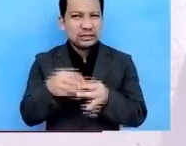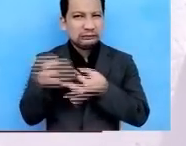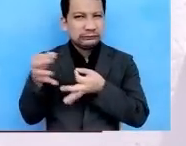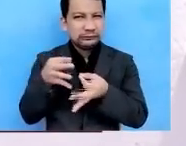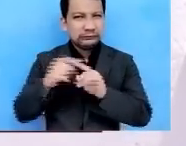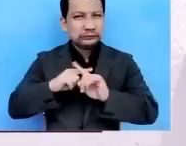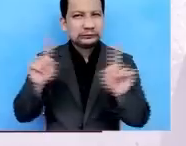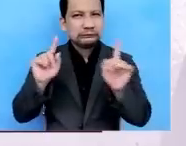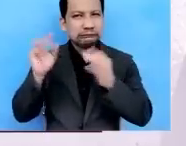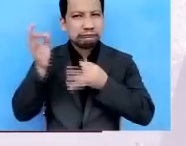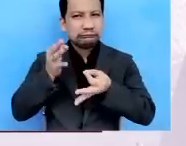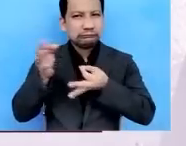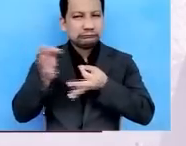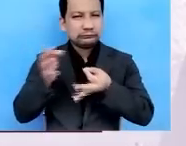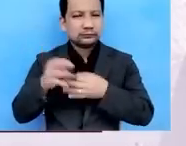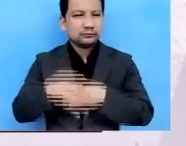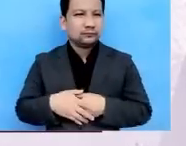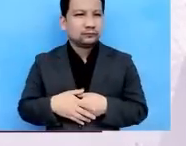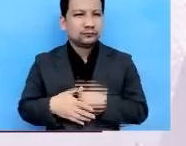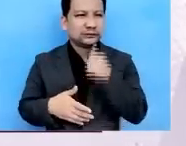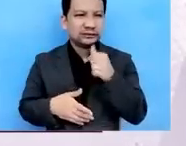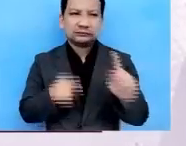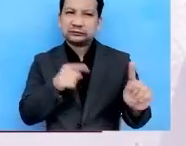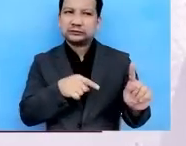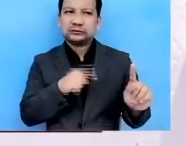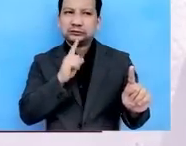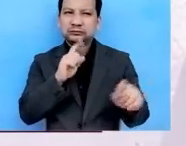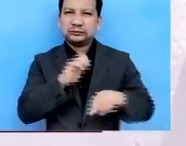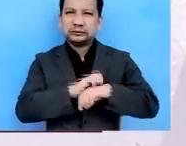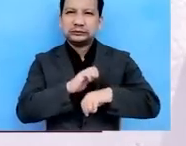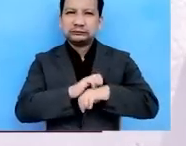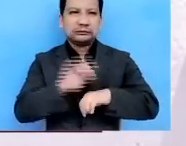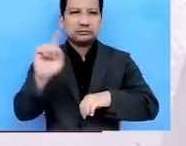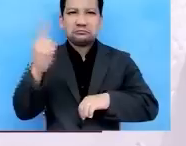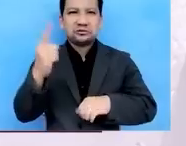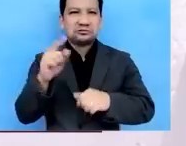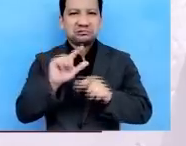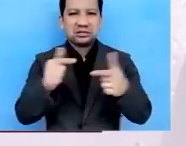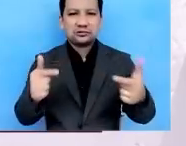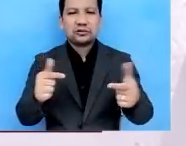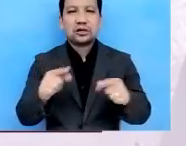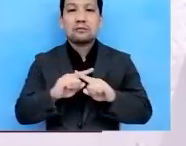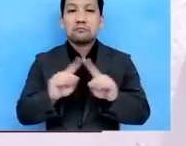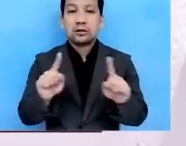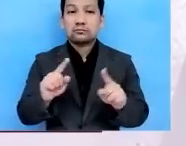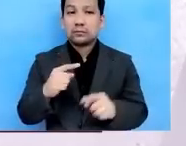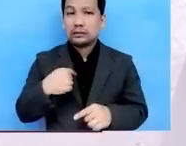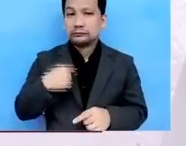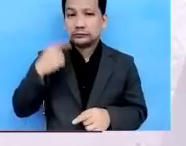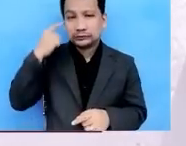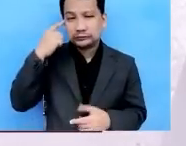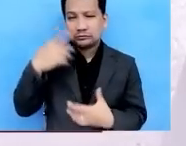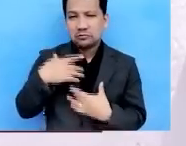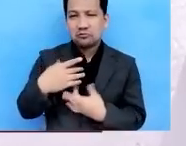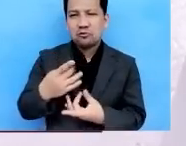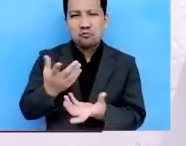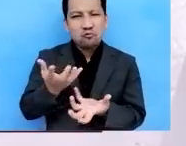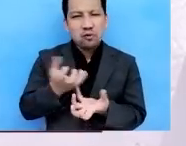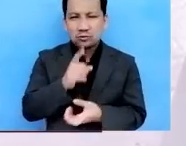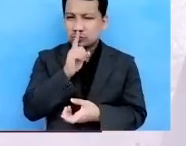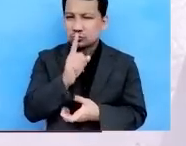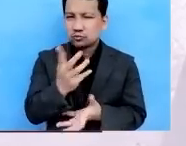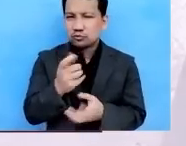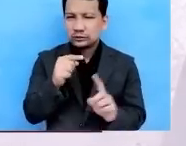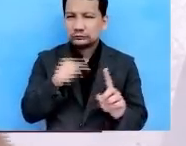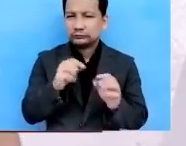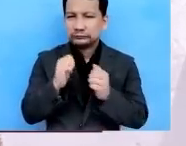translation. It's not his English is not his first language, but I'm very interested to know what it is that he meant.